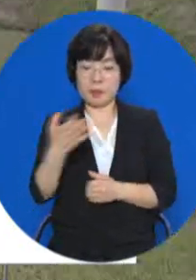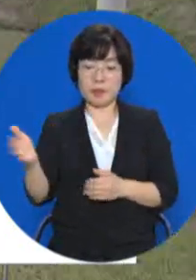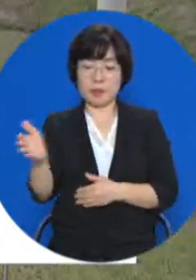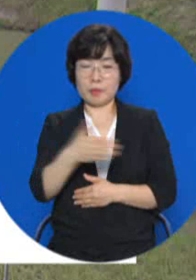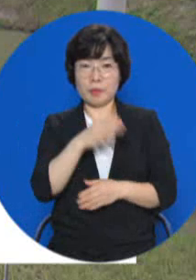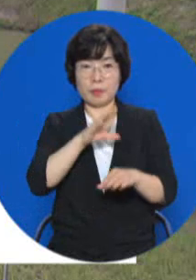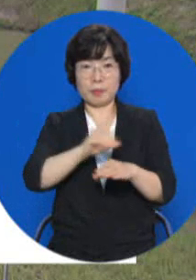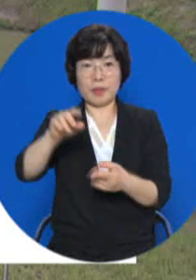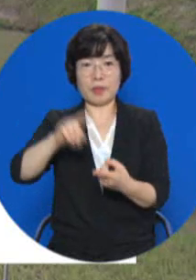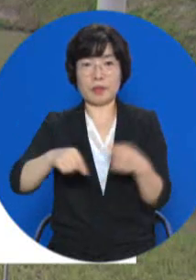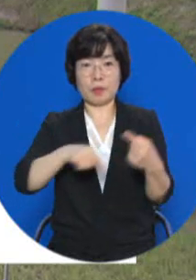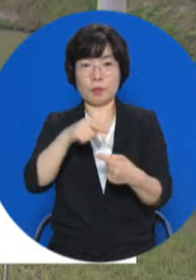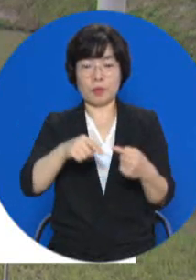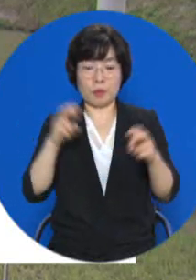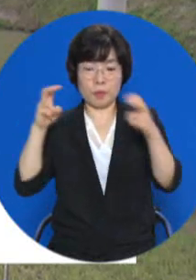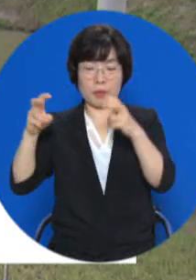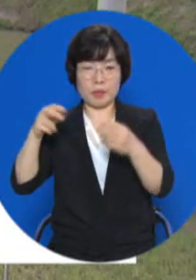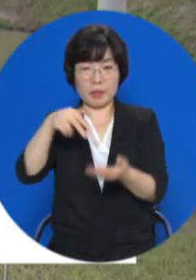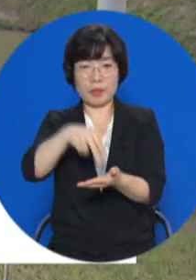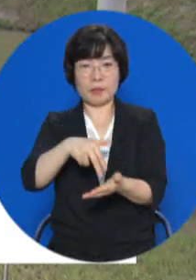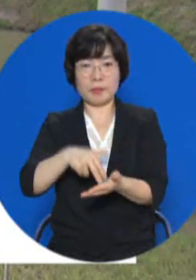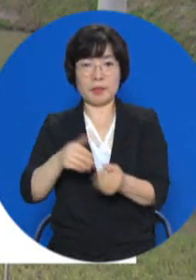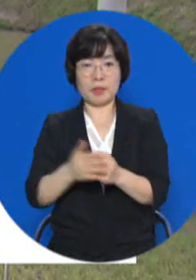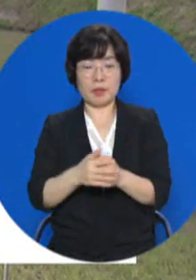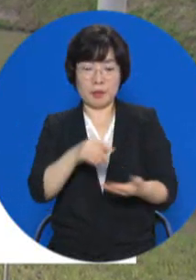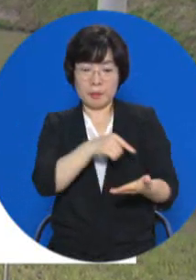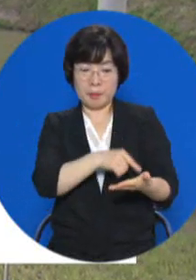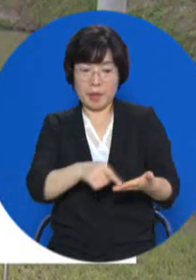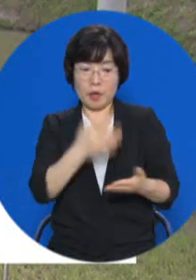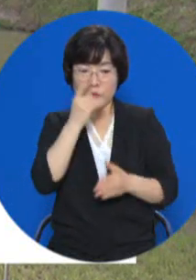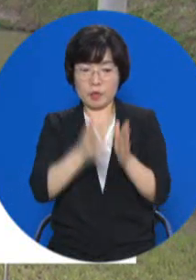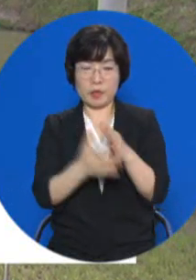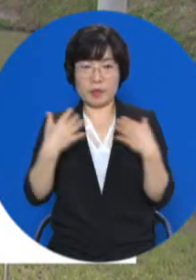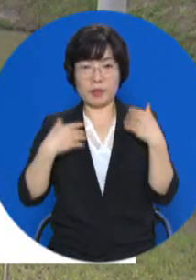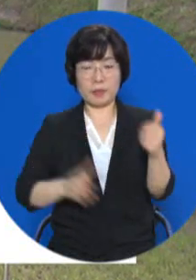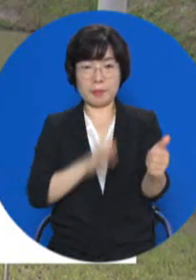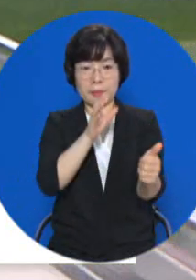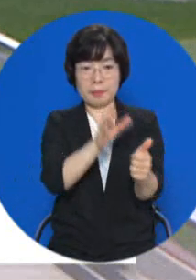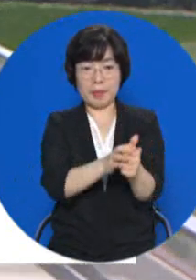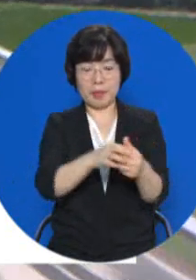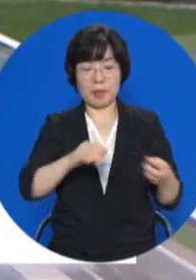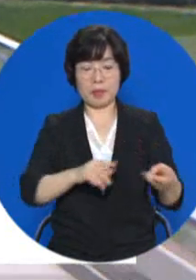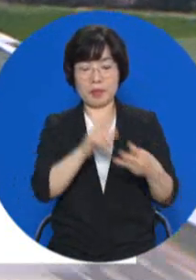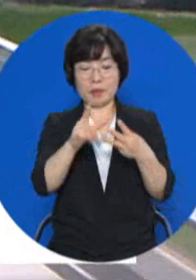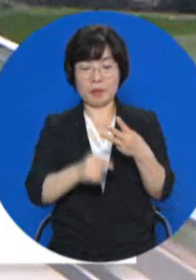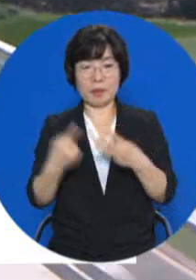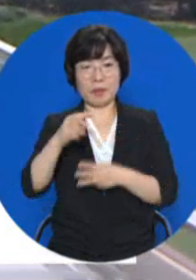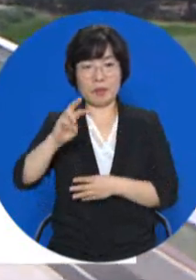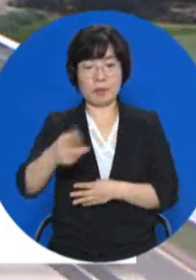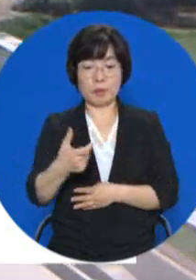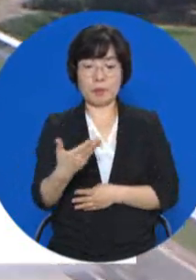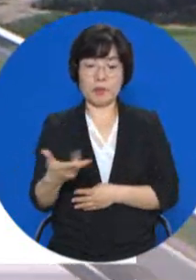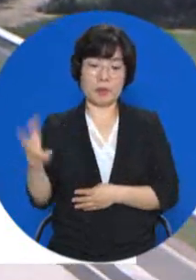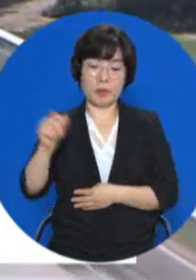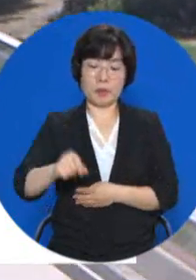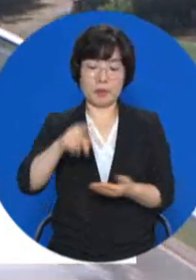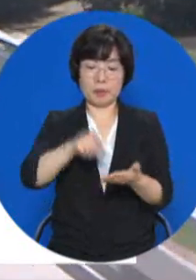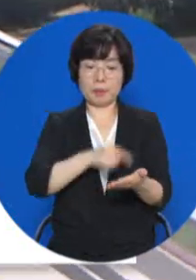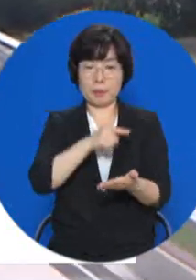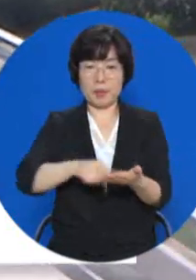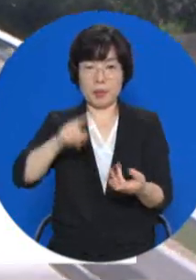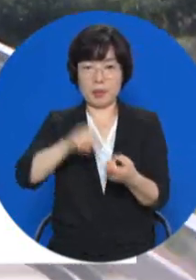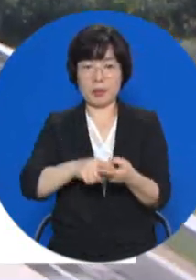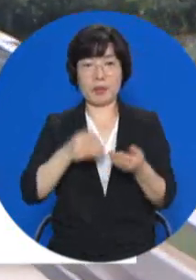2014년부터 스카이큐브를 운영해온 에코트랜스는 적자의 책임이 순천시에 있다며 지난해 3월 1,367억 원을 보상하라는